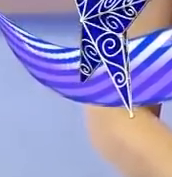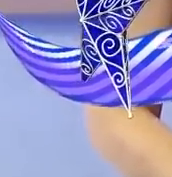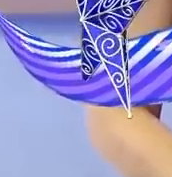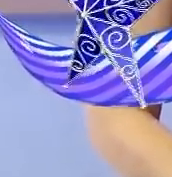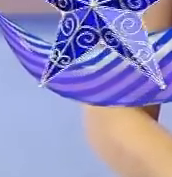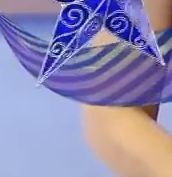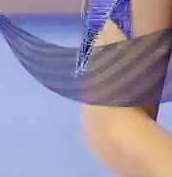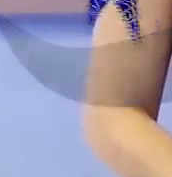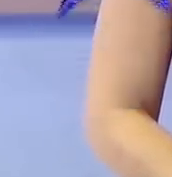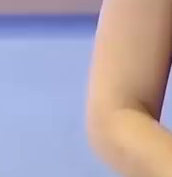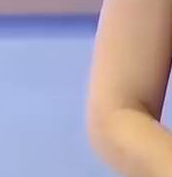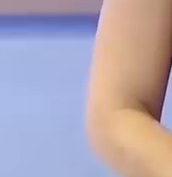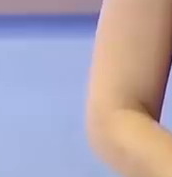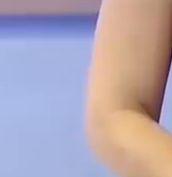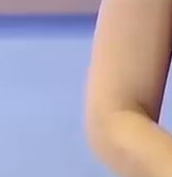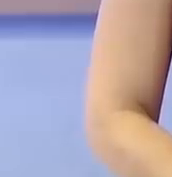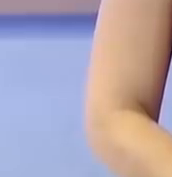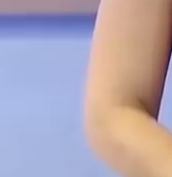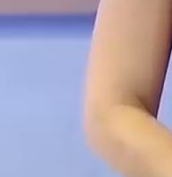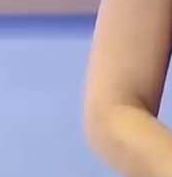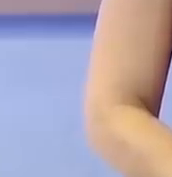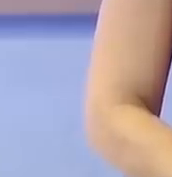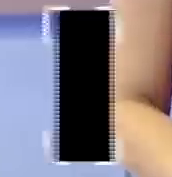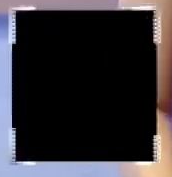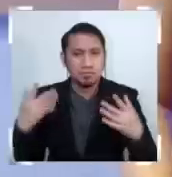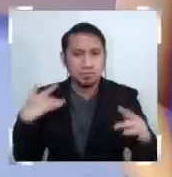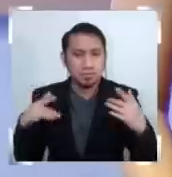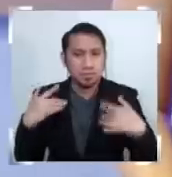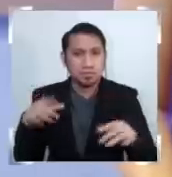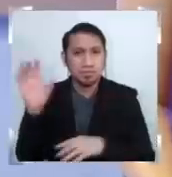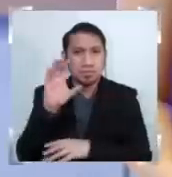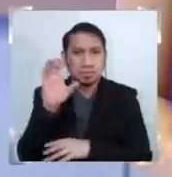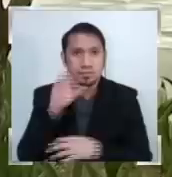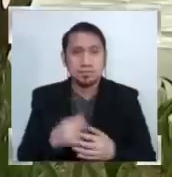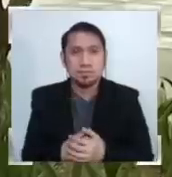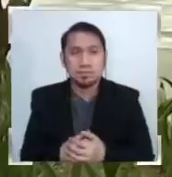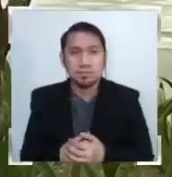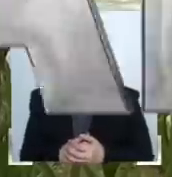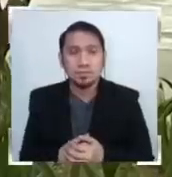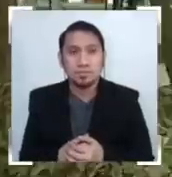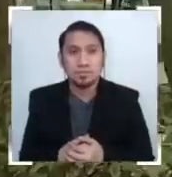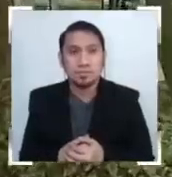Alabang na may kakaibang gimmick para sa Pasko. Saksi si Marie Zumal.